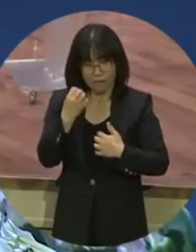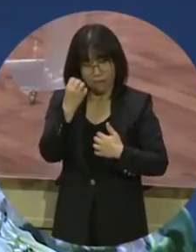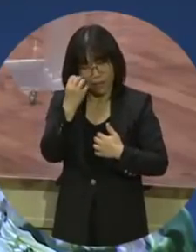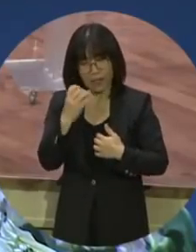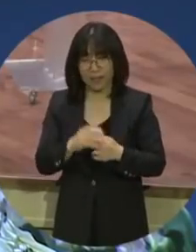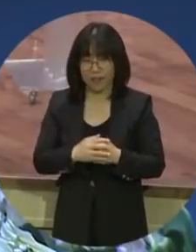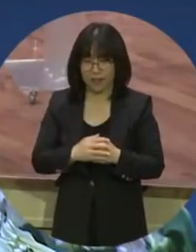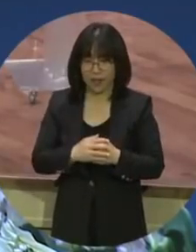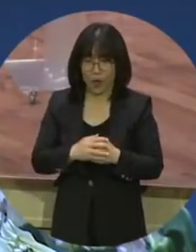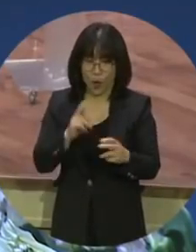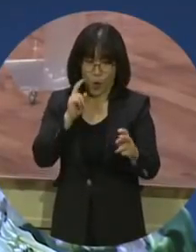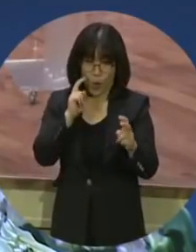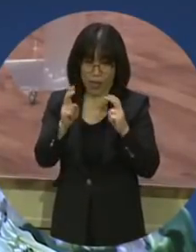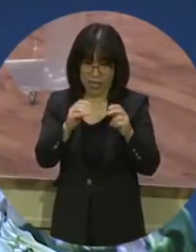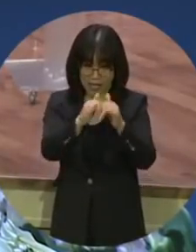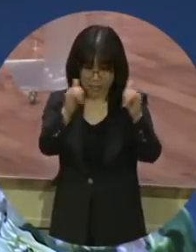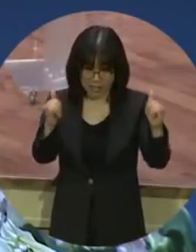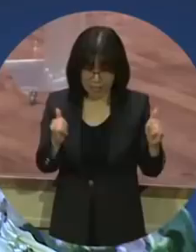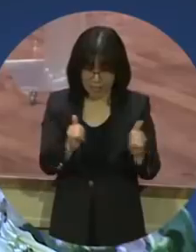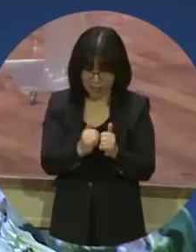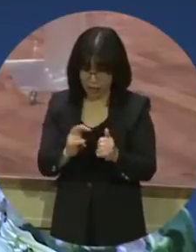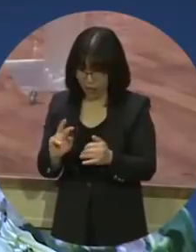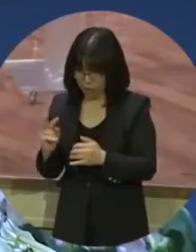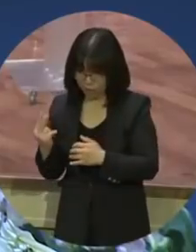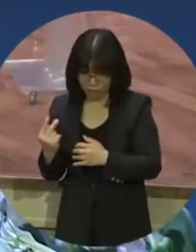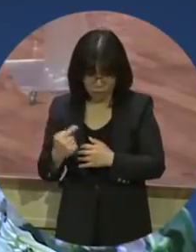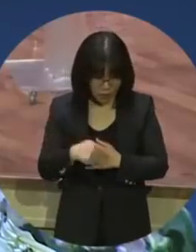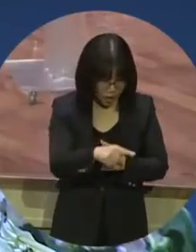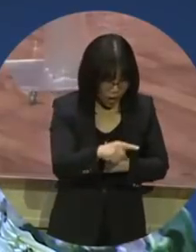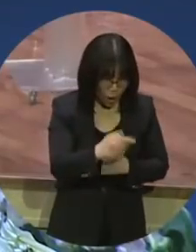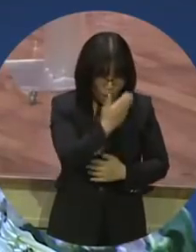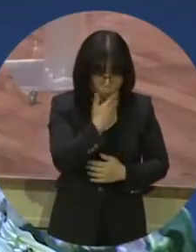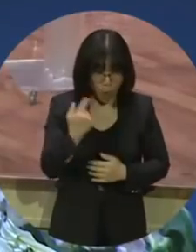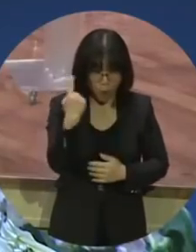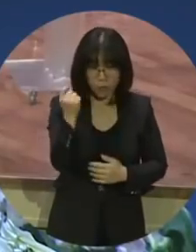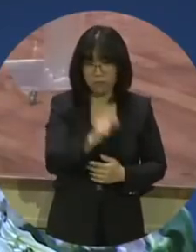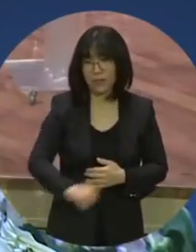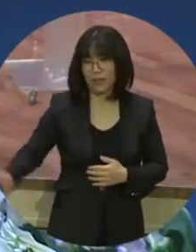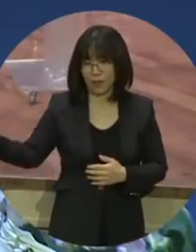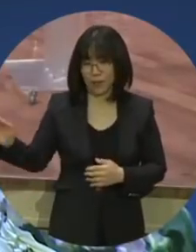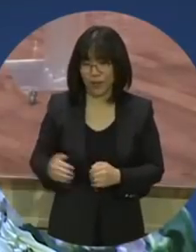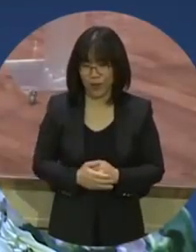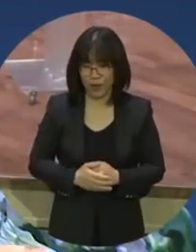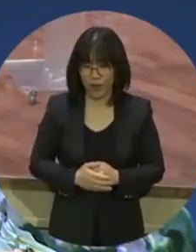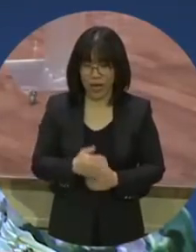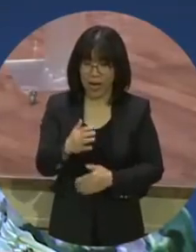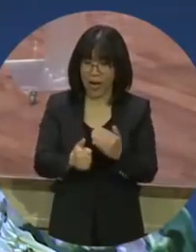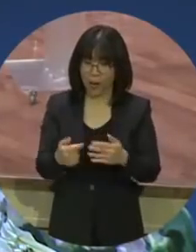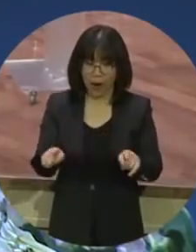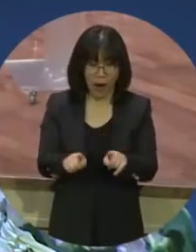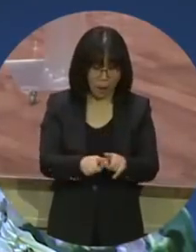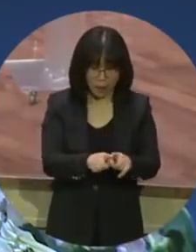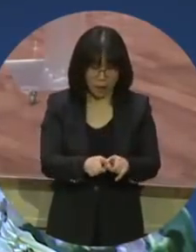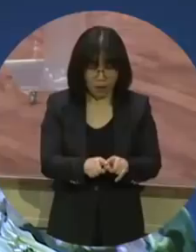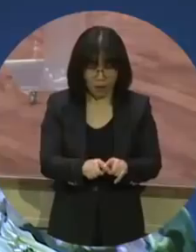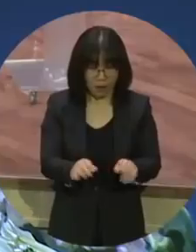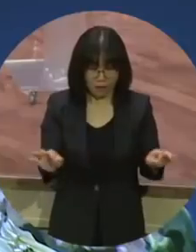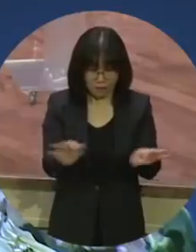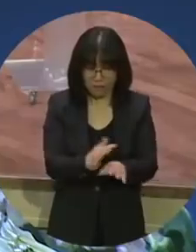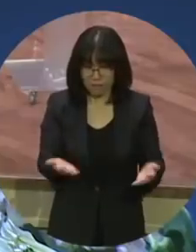가면, 세상에만 나가면 복음은 온데간데 없고 임마누엘은 도대체 어디 있는지 찾아볼 수가